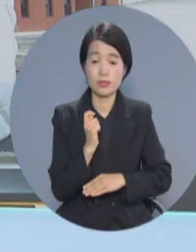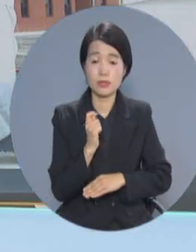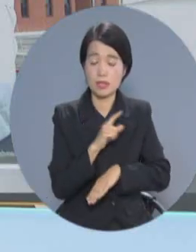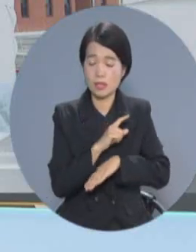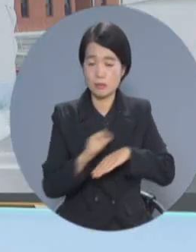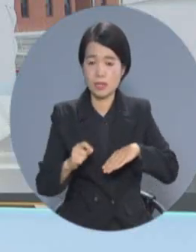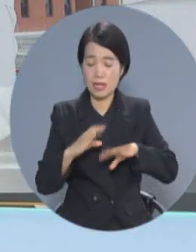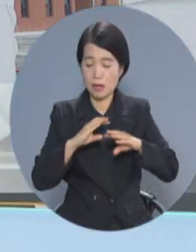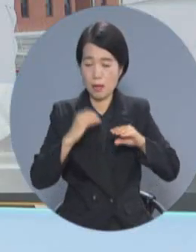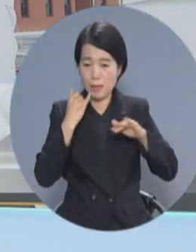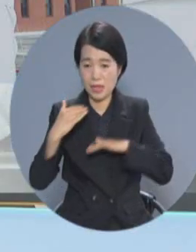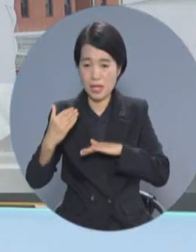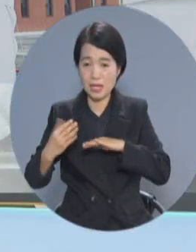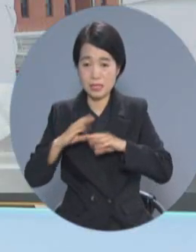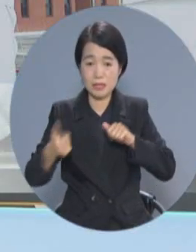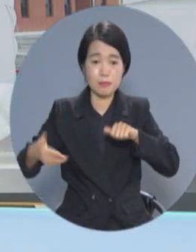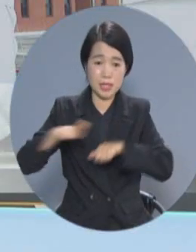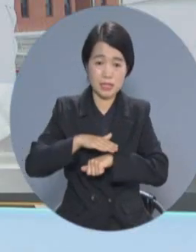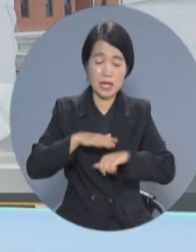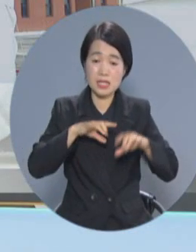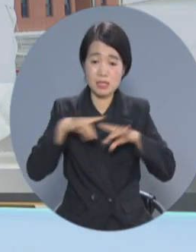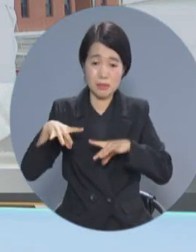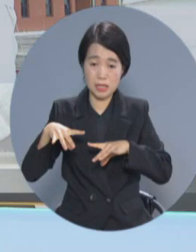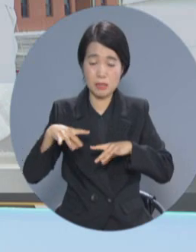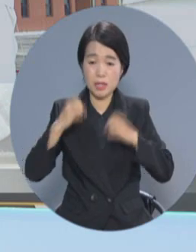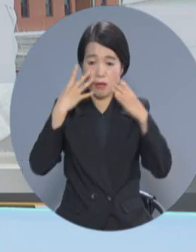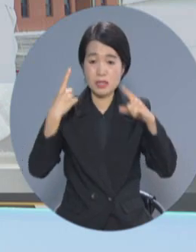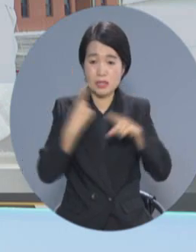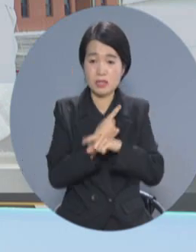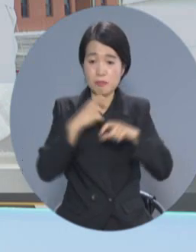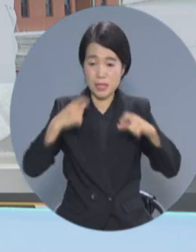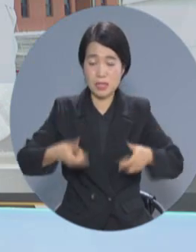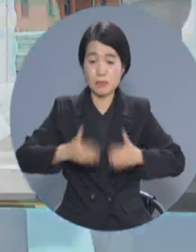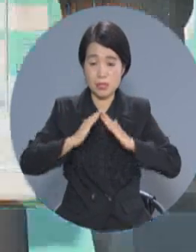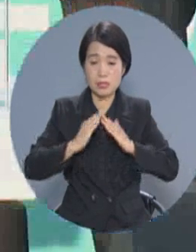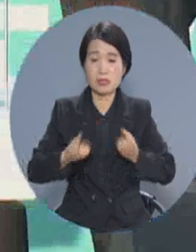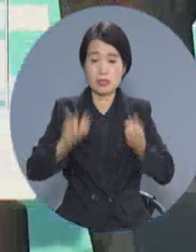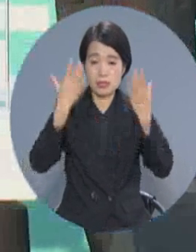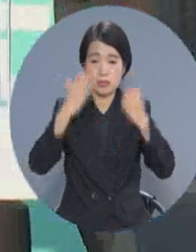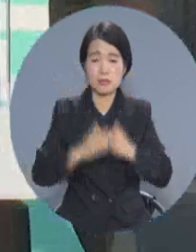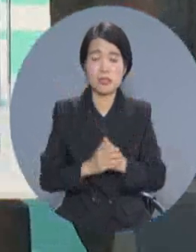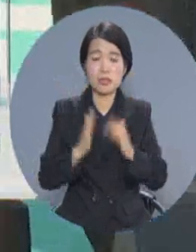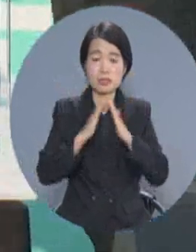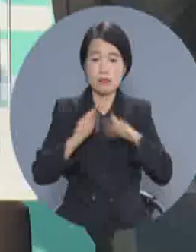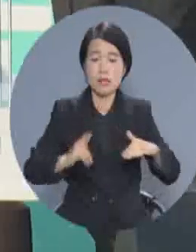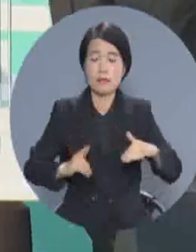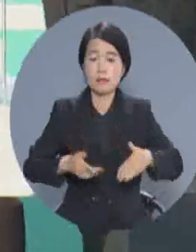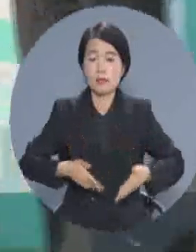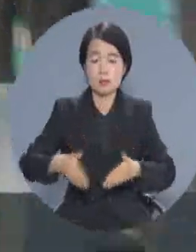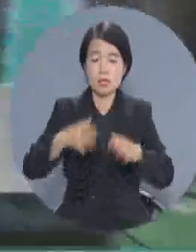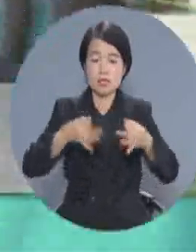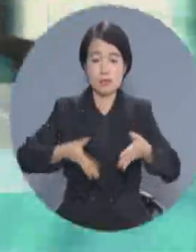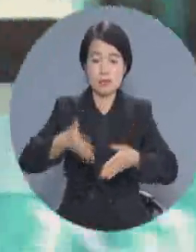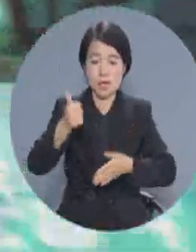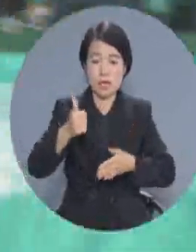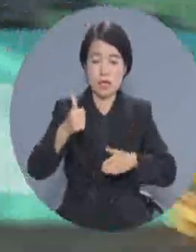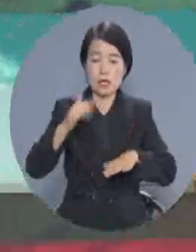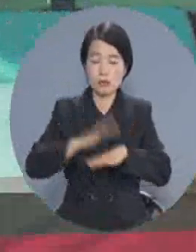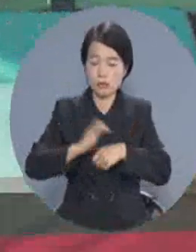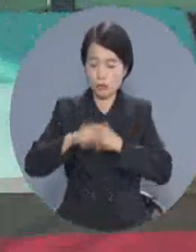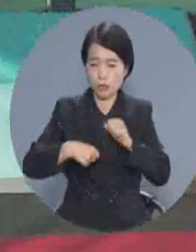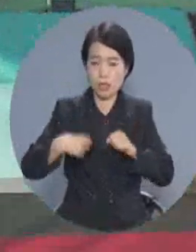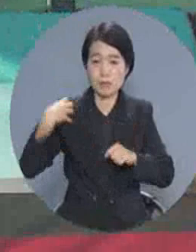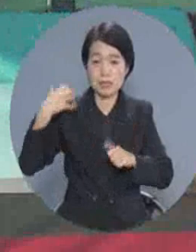고흥만 간척지 일대에서 전남 스마트팜 혁신밸리 준공식이 열렸습니다. 전남도는 오늘 김영록 도지사와